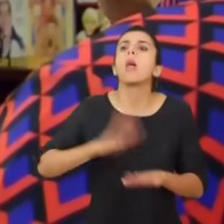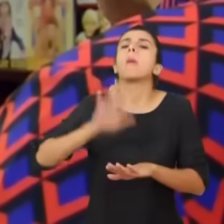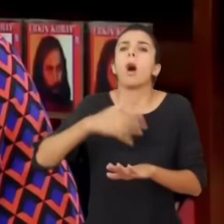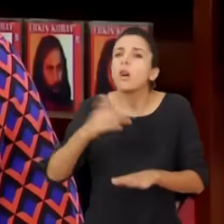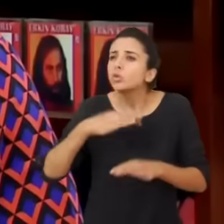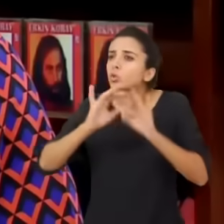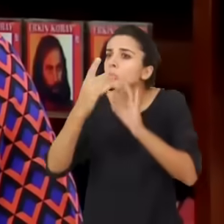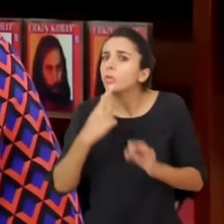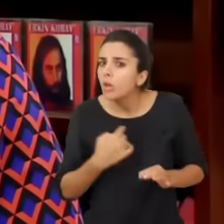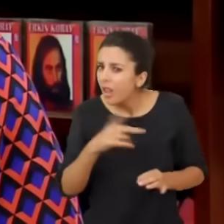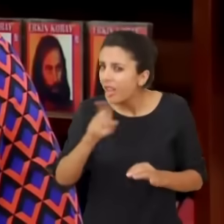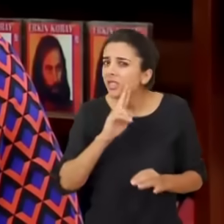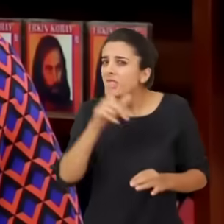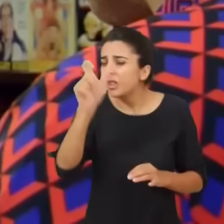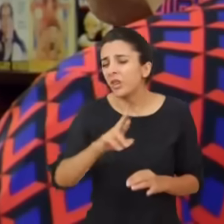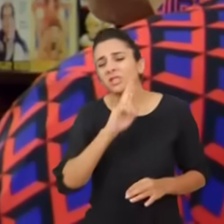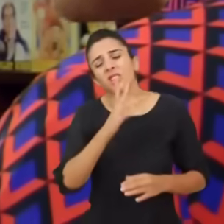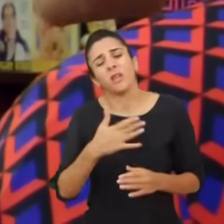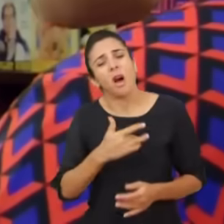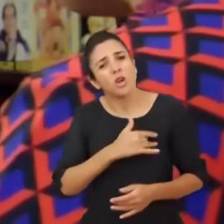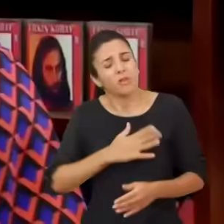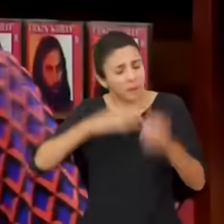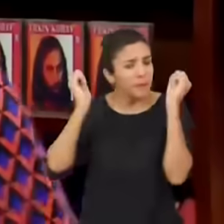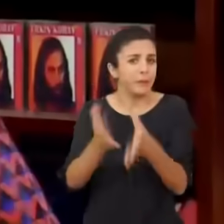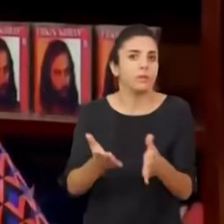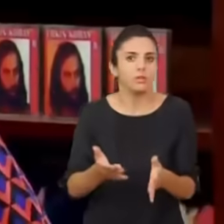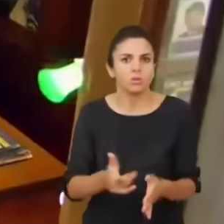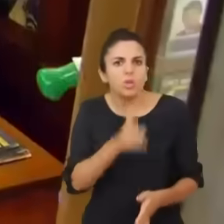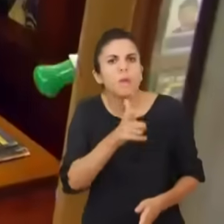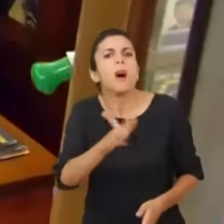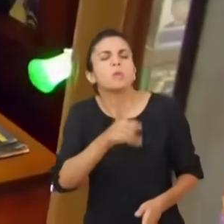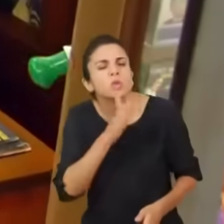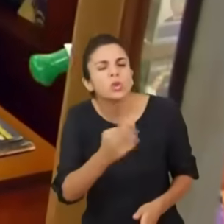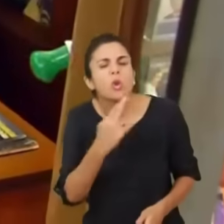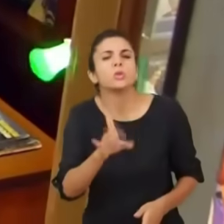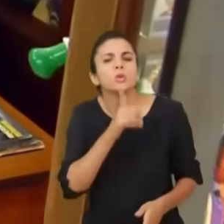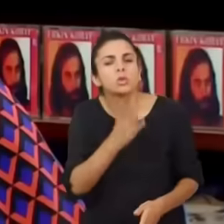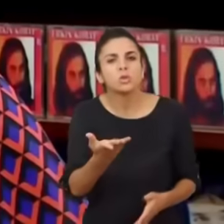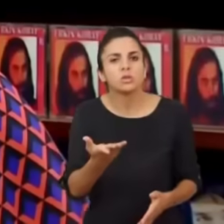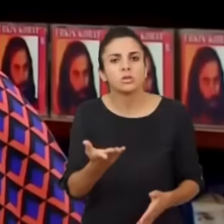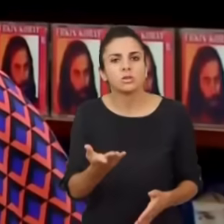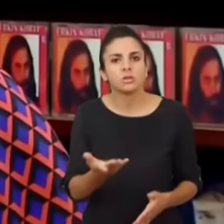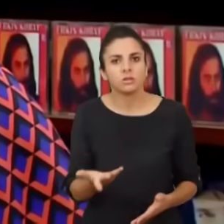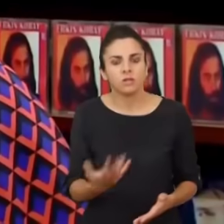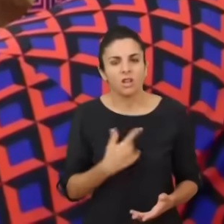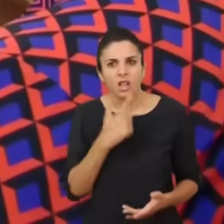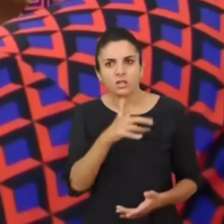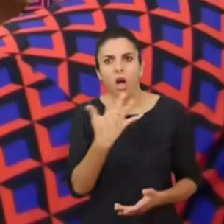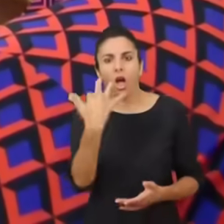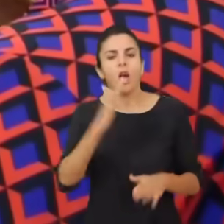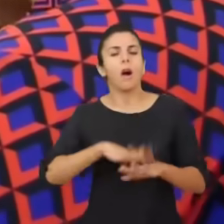halletmiştin? Yazık değil mi sana bir adam? Pöf sana diyorum. Ben başka bir şey demiyorum ya. Durma lan. Bağırma lan. Yükselme ya. Bana oğlum. Yükselme bana.